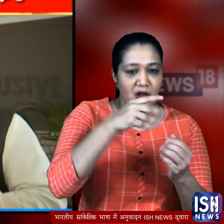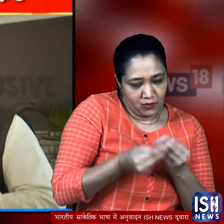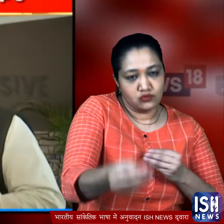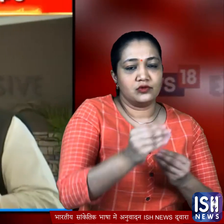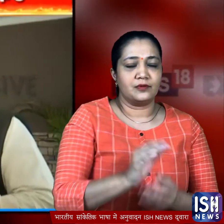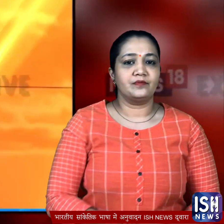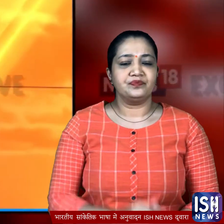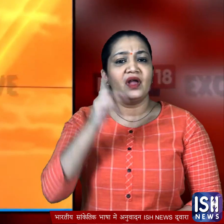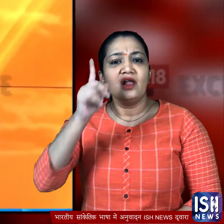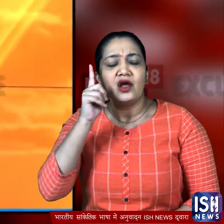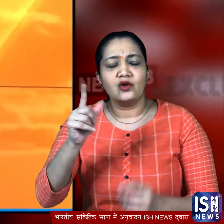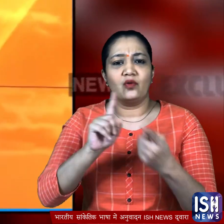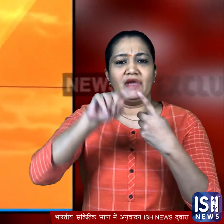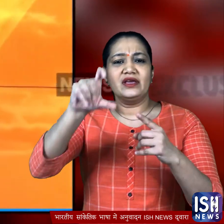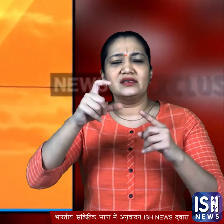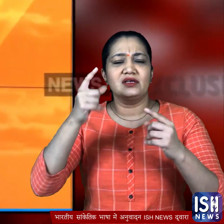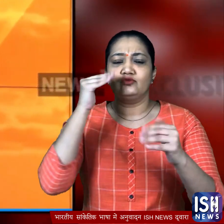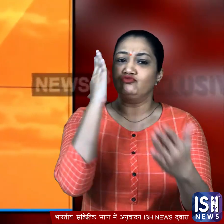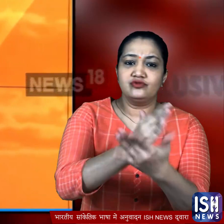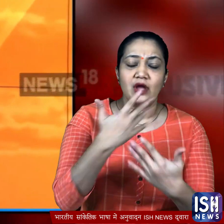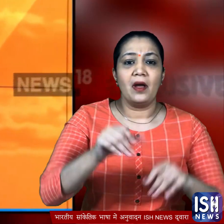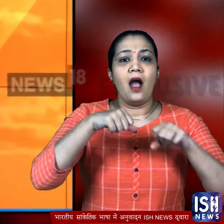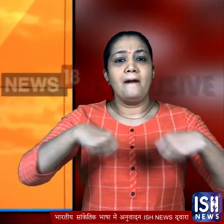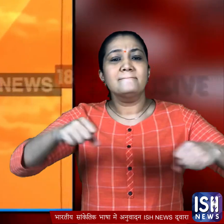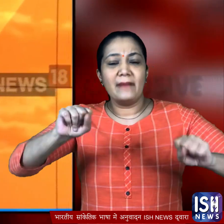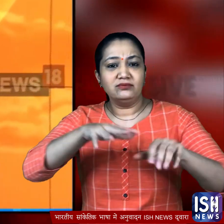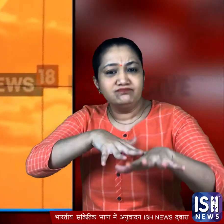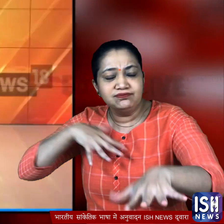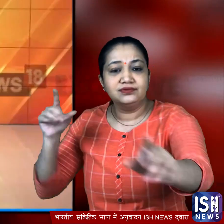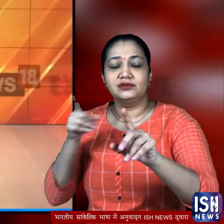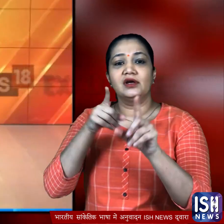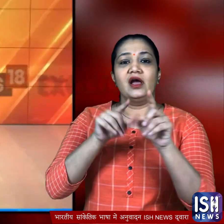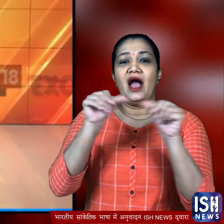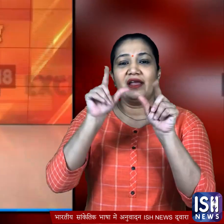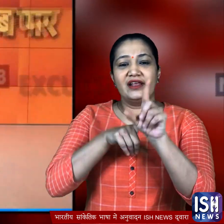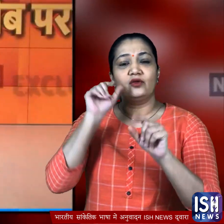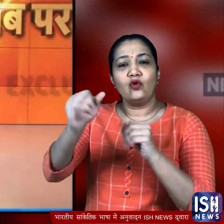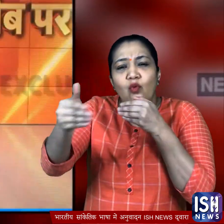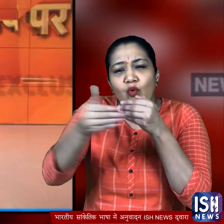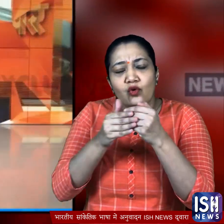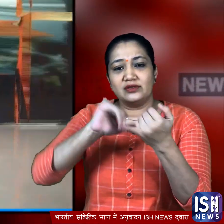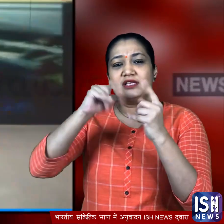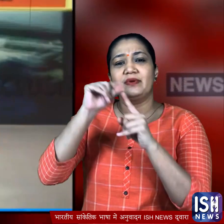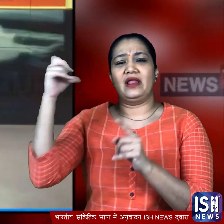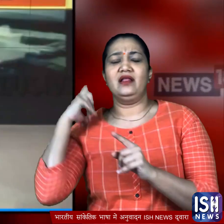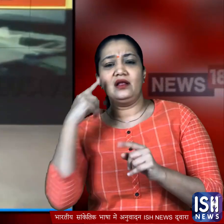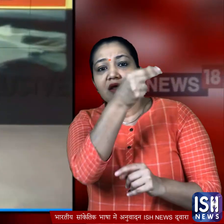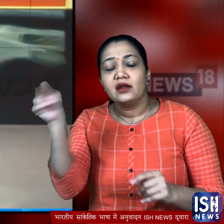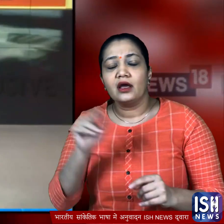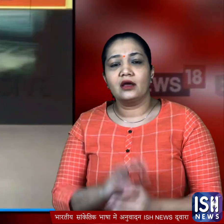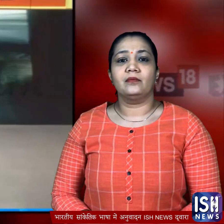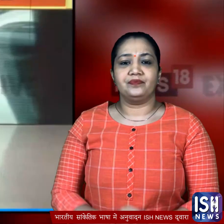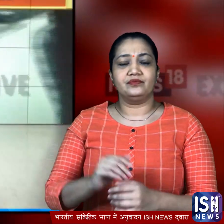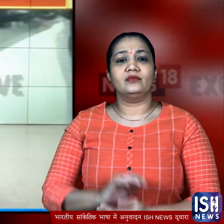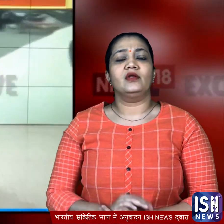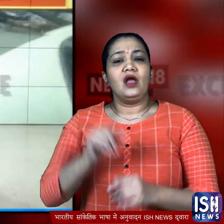शिकायत देने वाले हैं। लखनऊ में चुनाव आयोग की रोक के बावजूद बाइक रैली निकालना अखिलेश यादव के करीबी समाजवादी पार्टी के नेता अभिषेक मिश्रा को महंगा